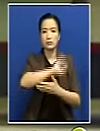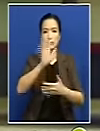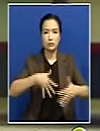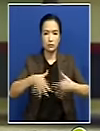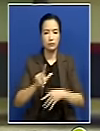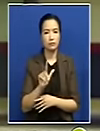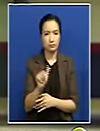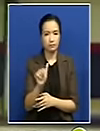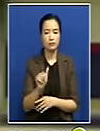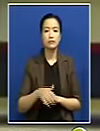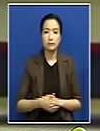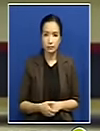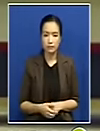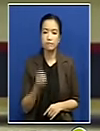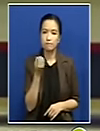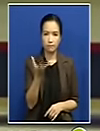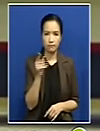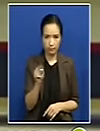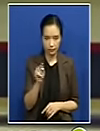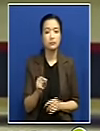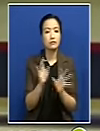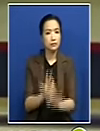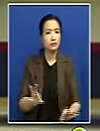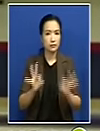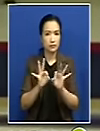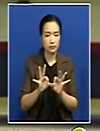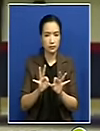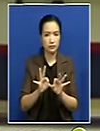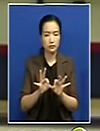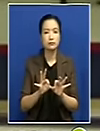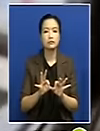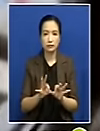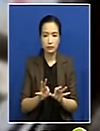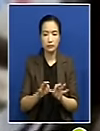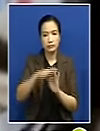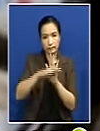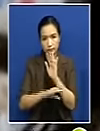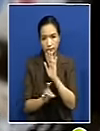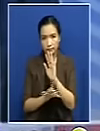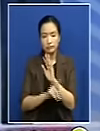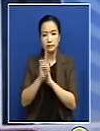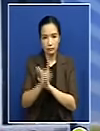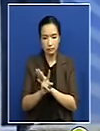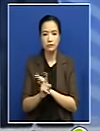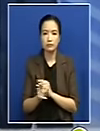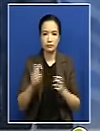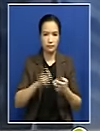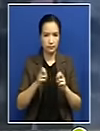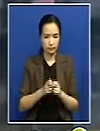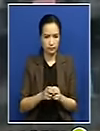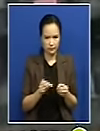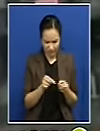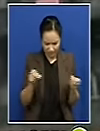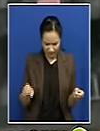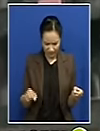องประชาชนโดยส่วนใหญ่และที่สำคัญนะครับท้ายที่สุดแล้วเรื่องนี้จะไปปลดล็อก1กิโลเม